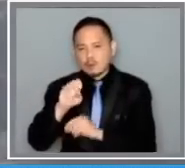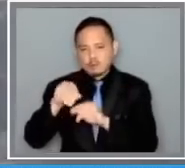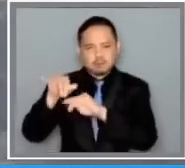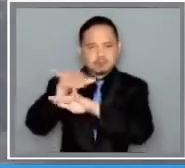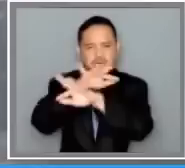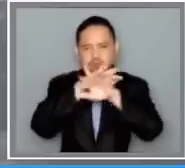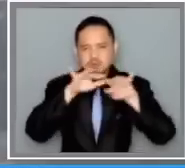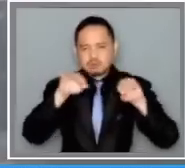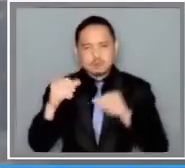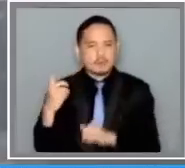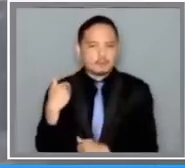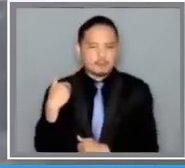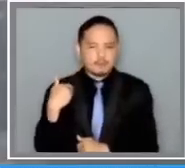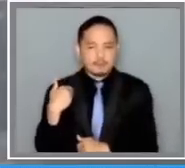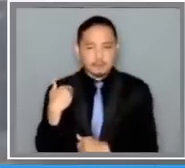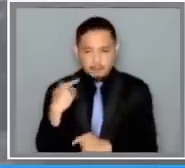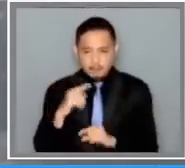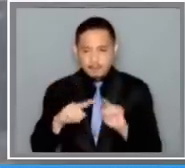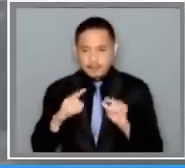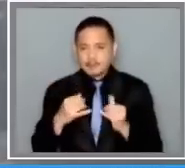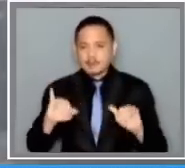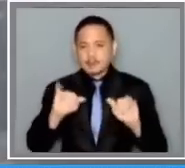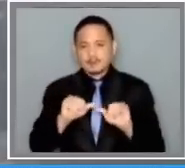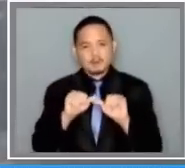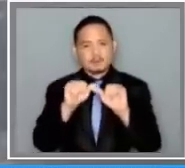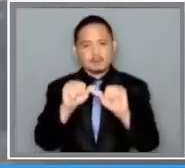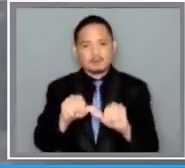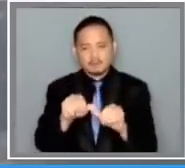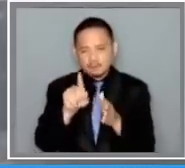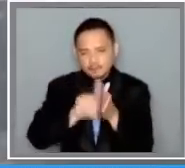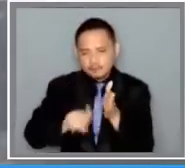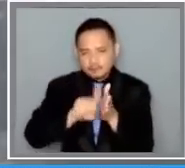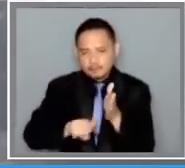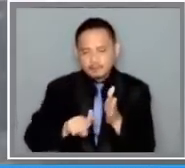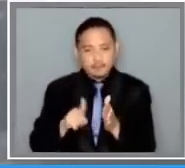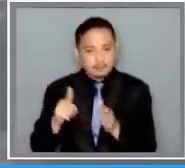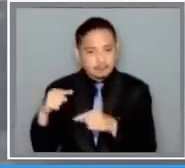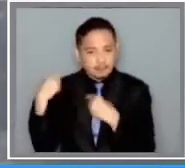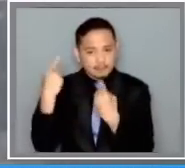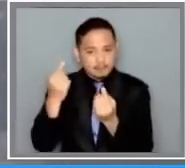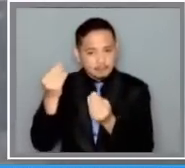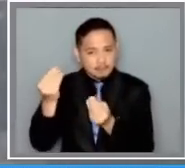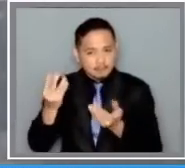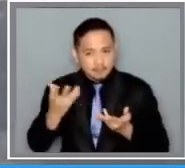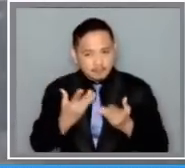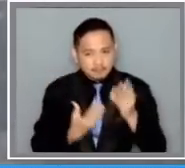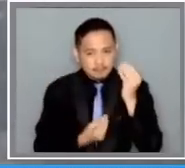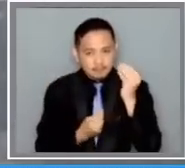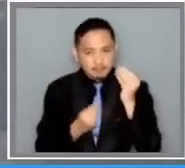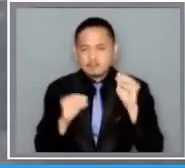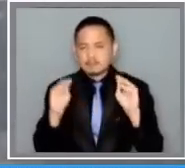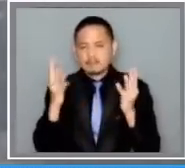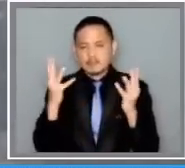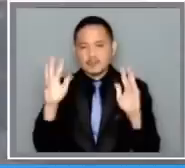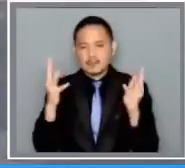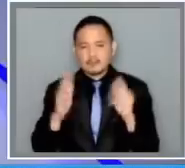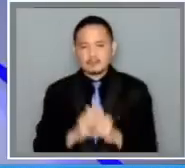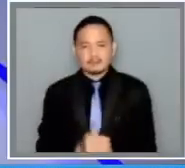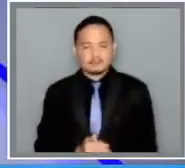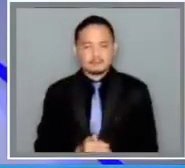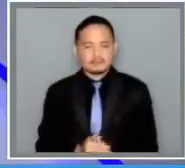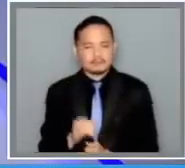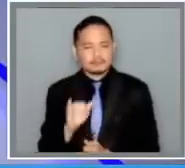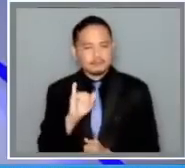patuloy din ang ginagawang monitoring pero sa ngayon nga ay wala namang reports patungkol dito. Connie? Yes, madagdag ko lamang din yung mga